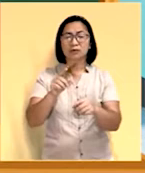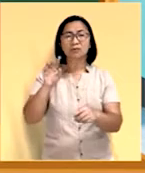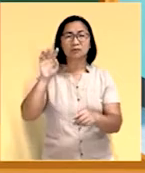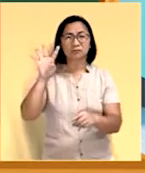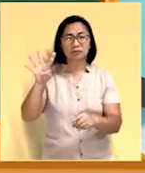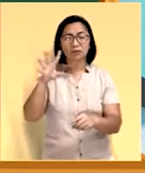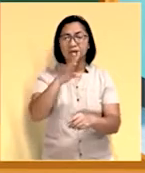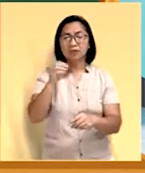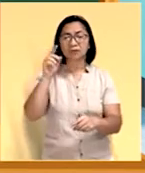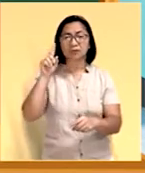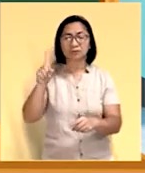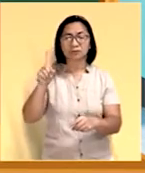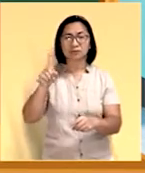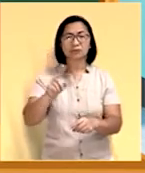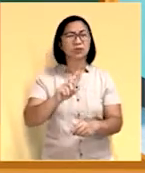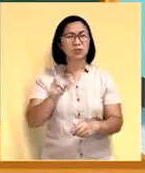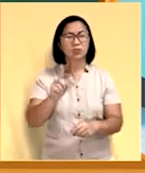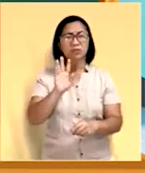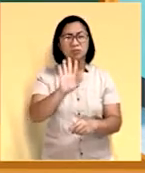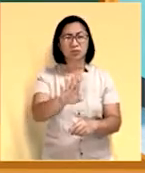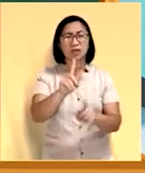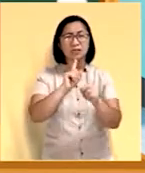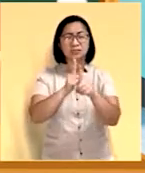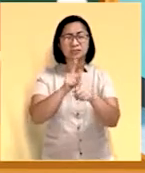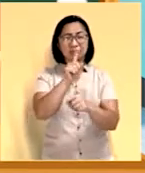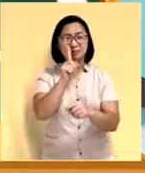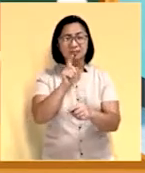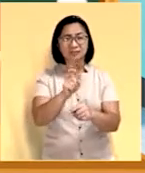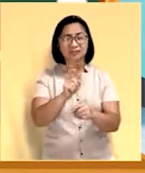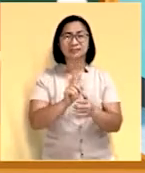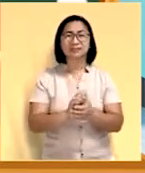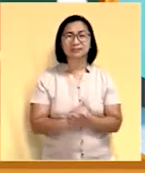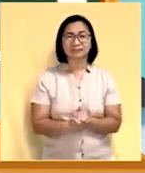1. Ano ang sagot mo?